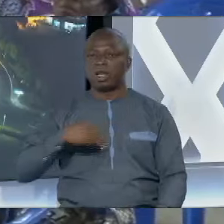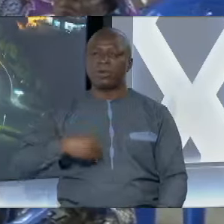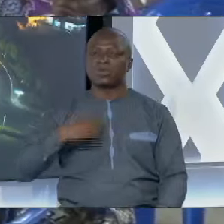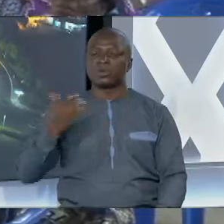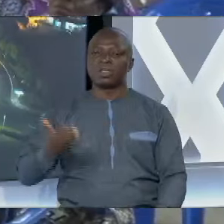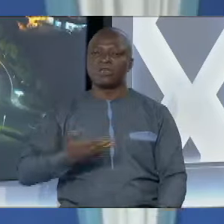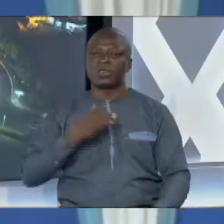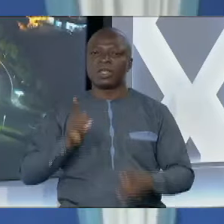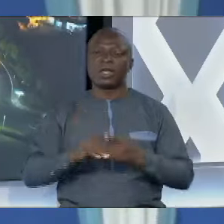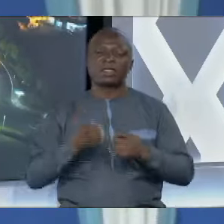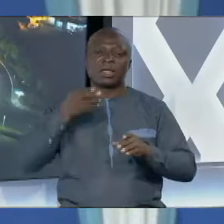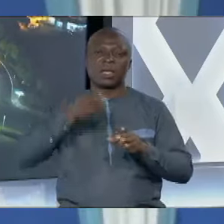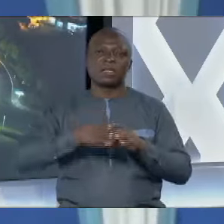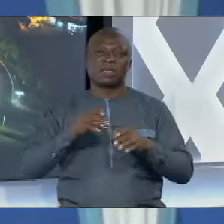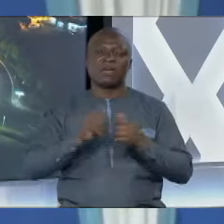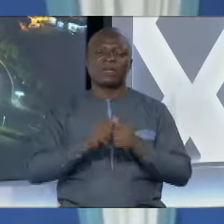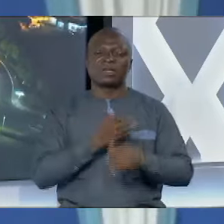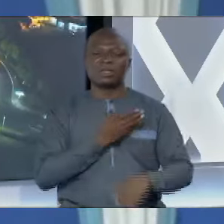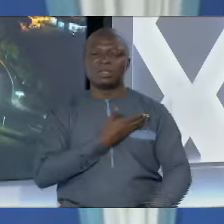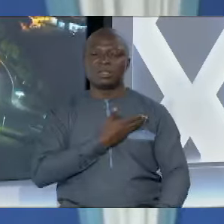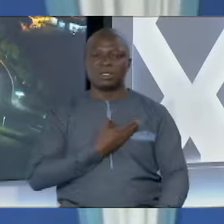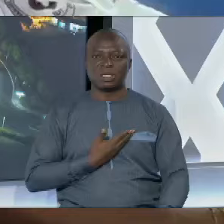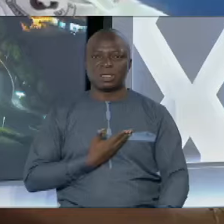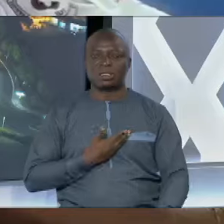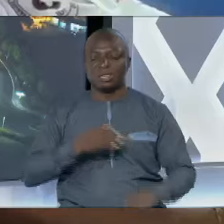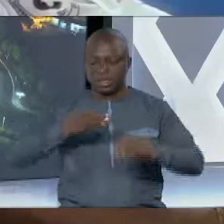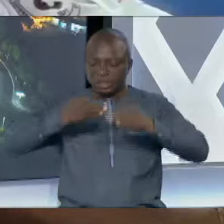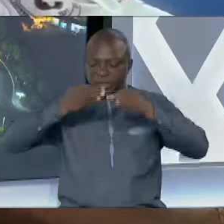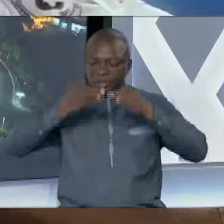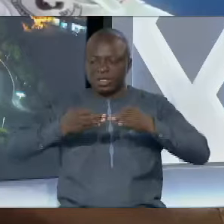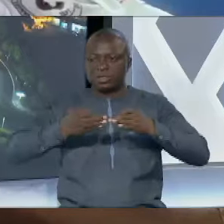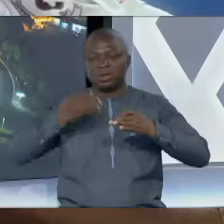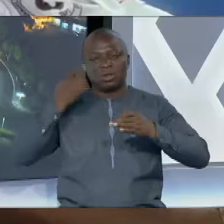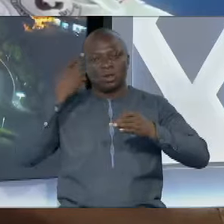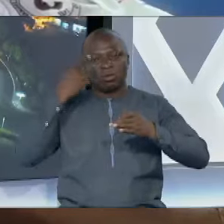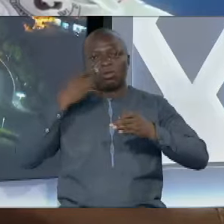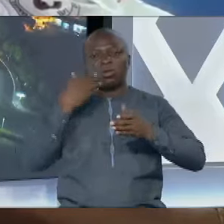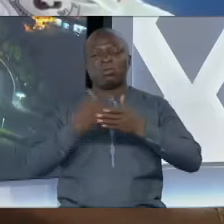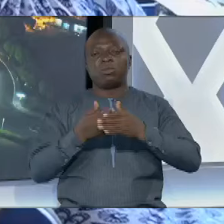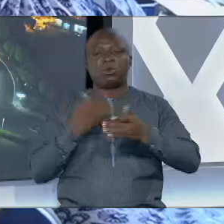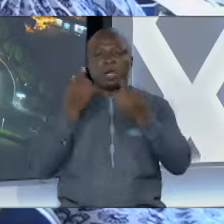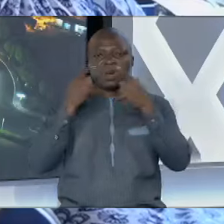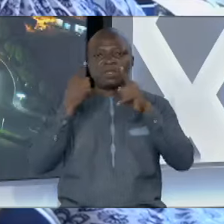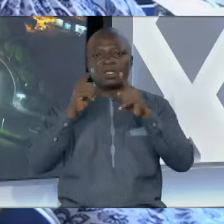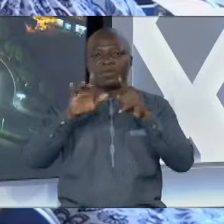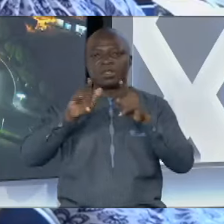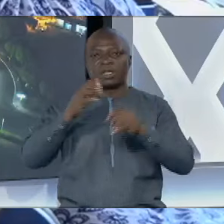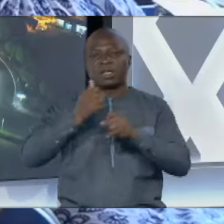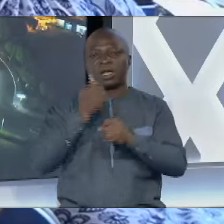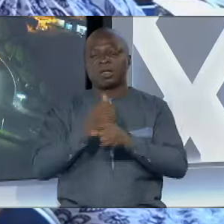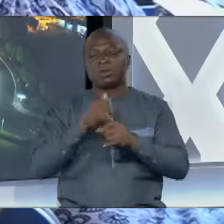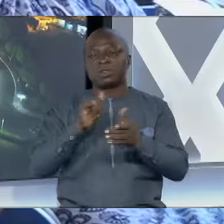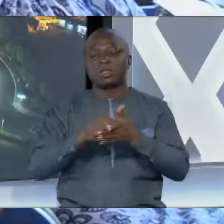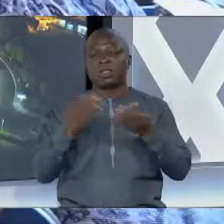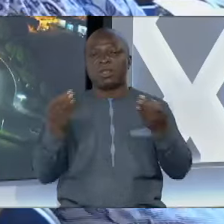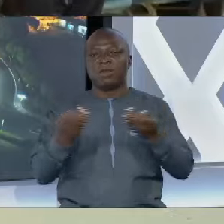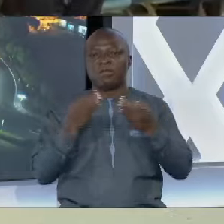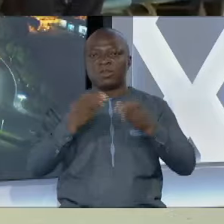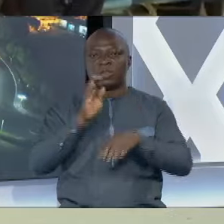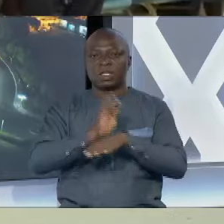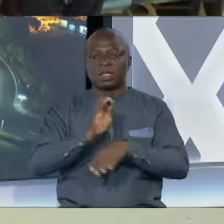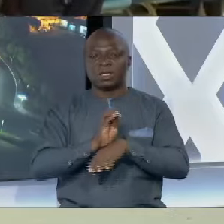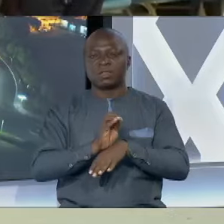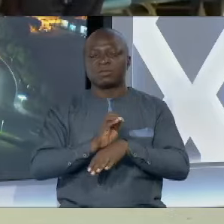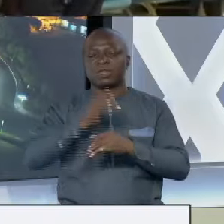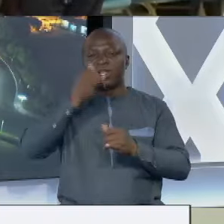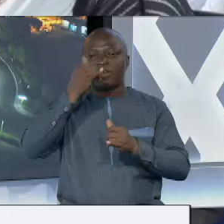invités à s'engager avec sérénité et détermination pour le bon aboutissement des 25 ans de la paroisse, dont